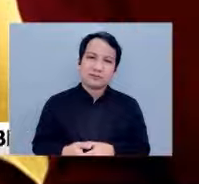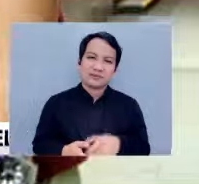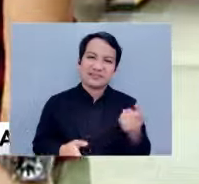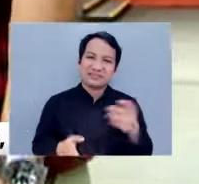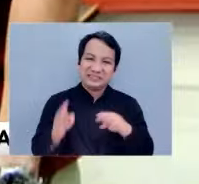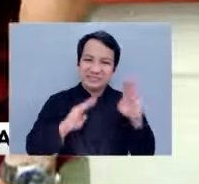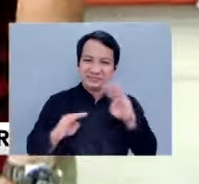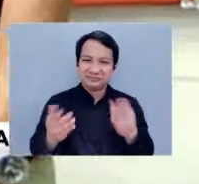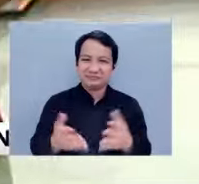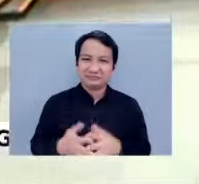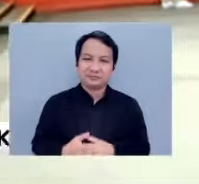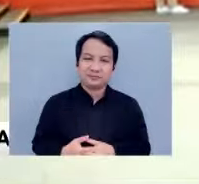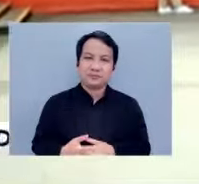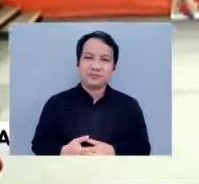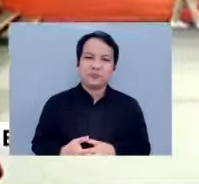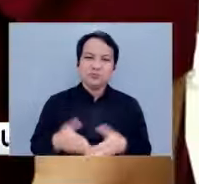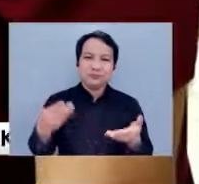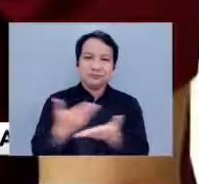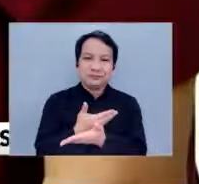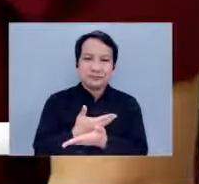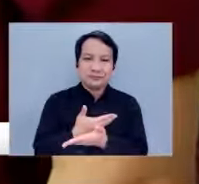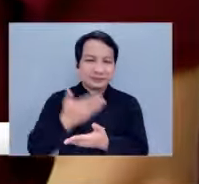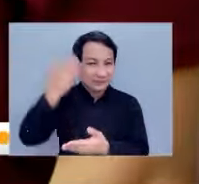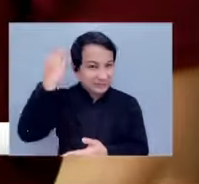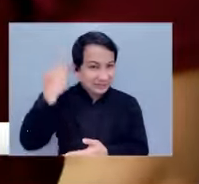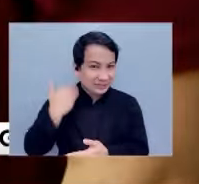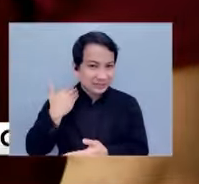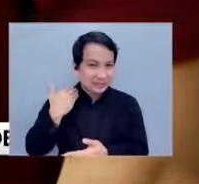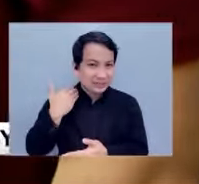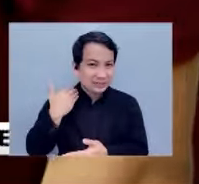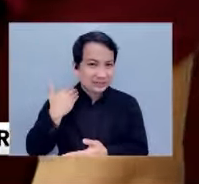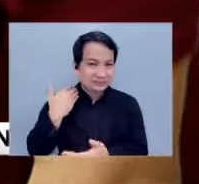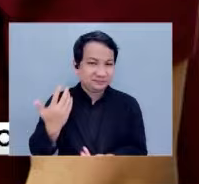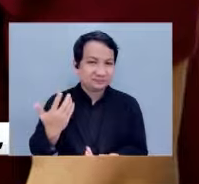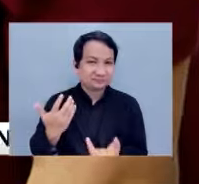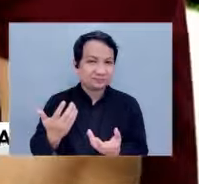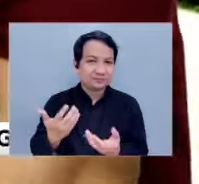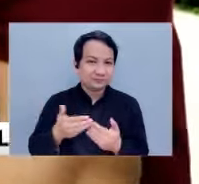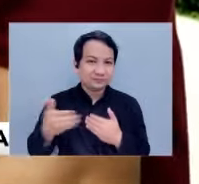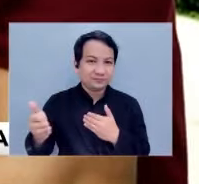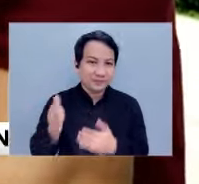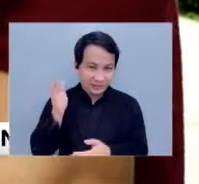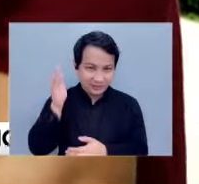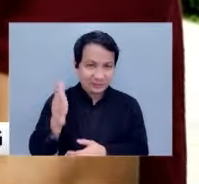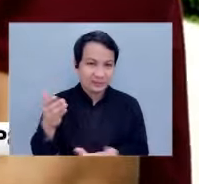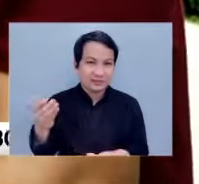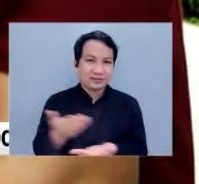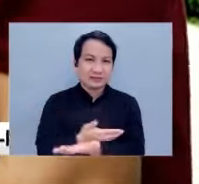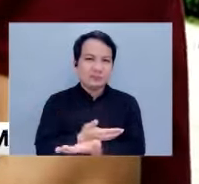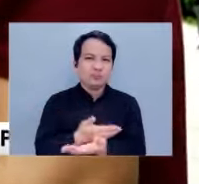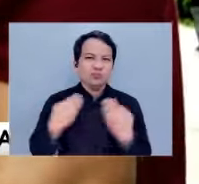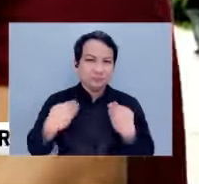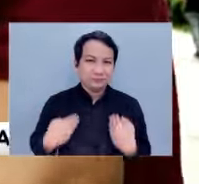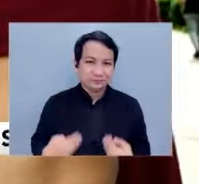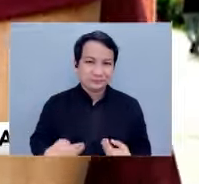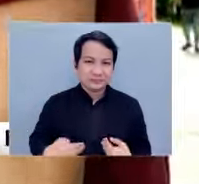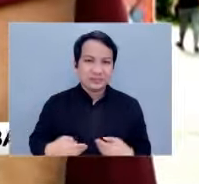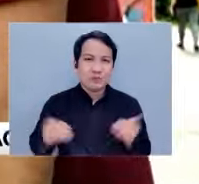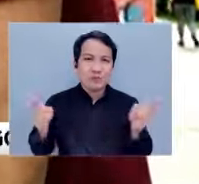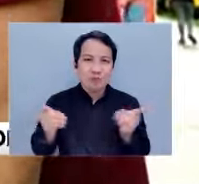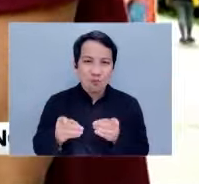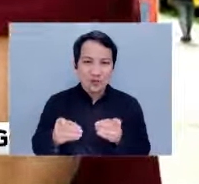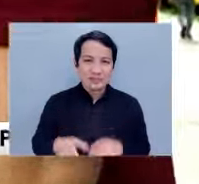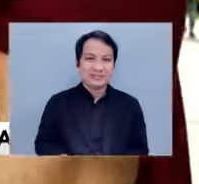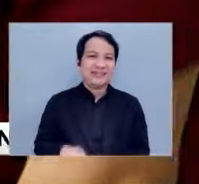Walang problema. Bagong hair? Siguro, look forward ko bagong pangangatawan. Kasi magda-diet na. Diet